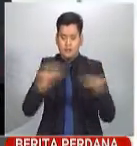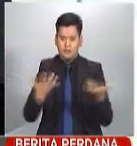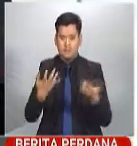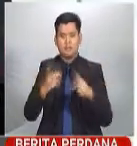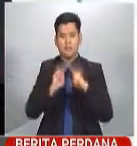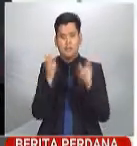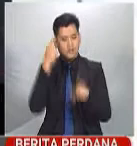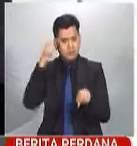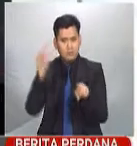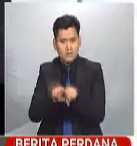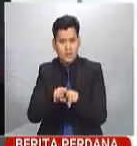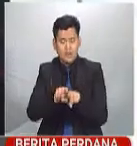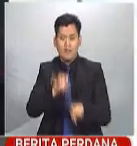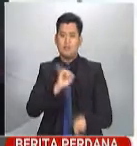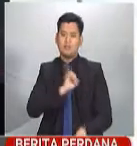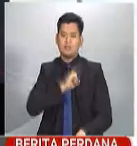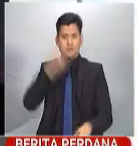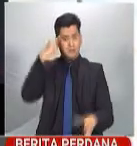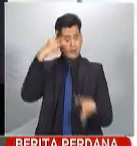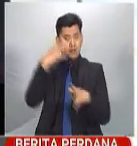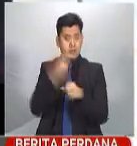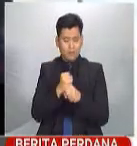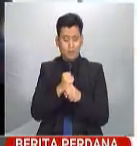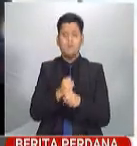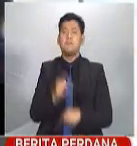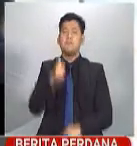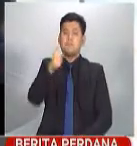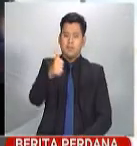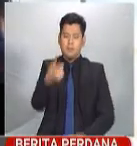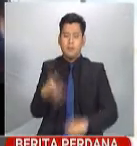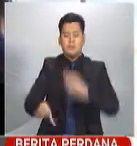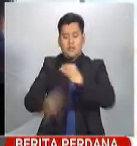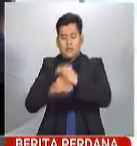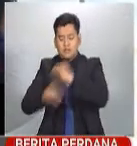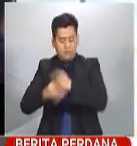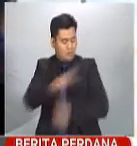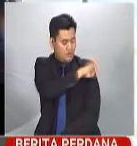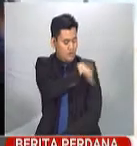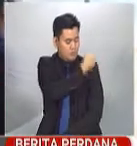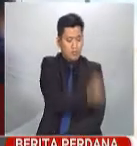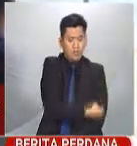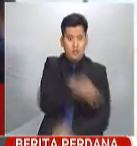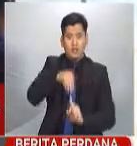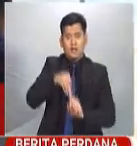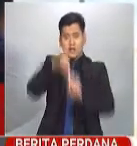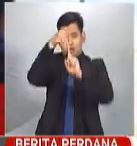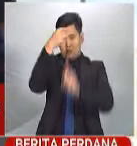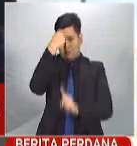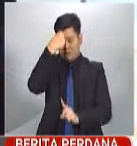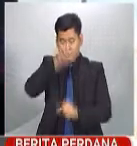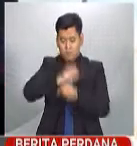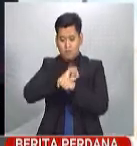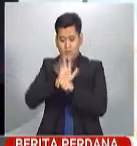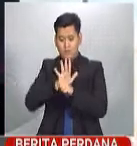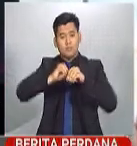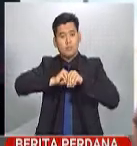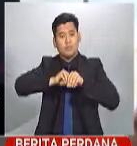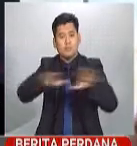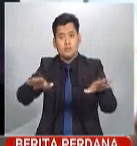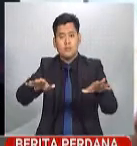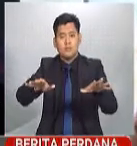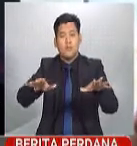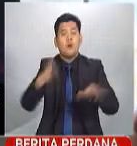Pada pendapat saya, memang bagus untuk penambahan hospital yang khas saja untuk pesakit COVID-19